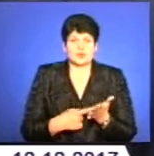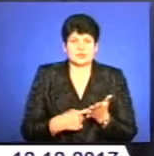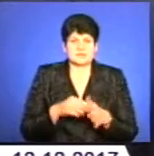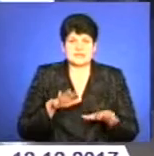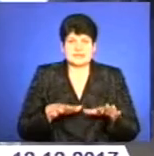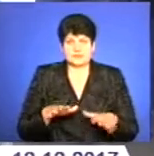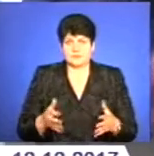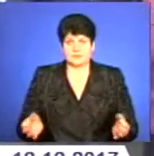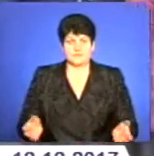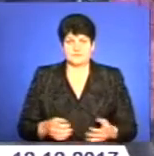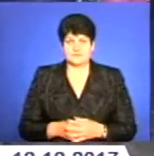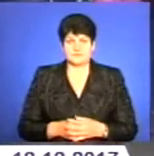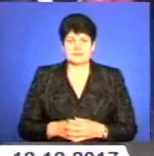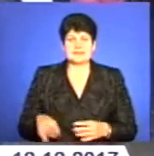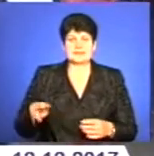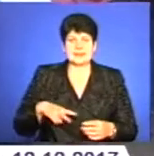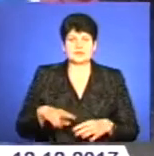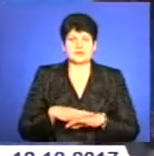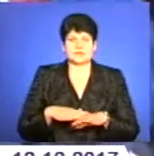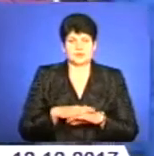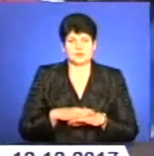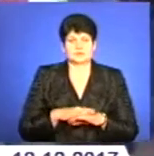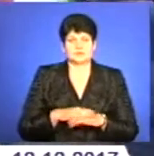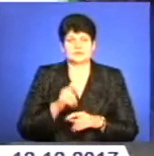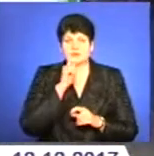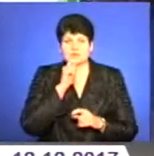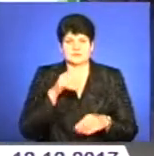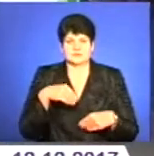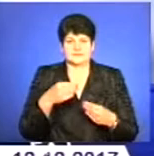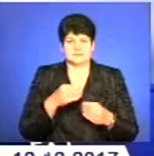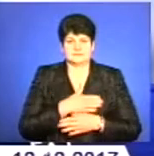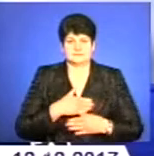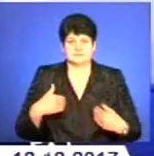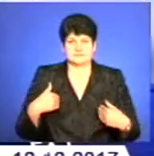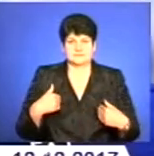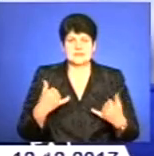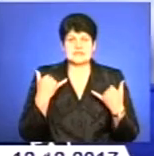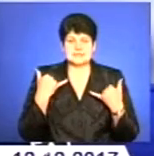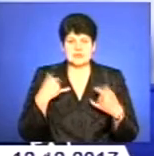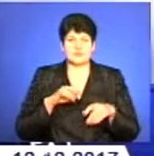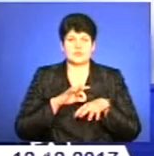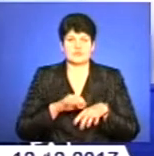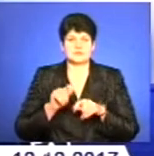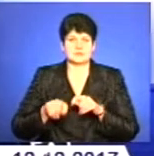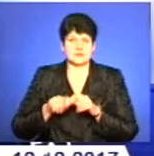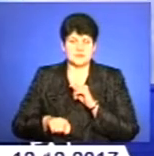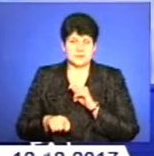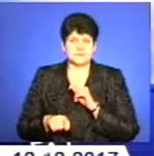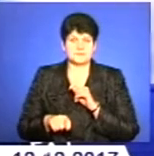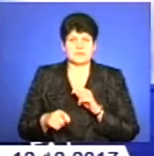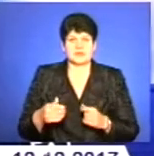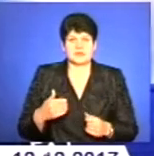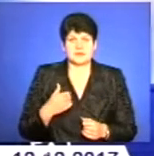і не знищили. Директор ринку наразі від коментарів відмовляється. Зараз слідчі дії тут з міліцією.